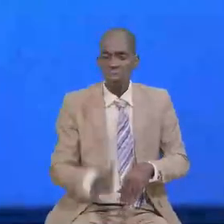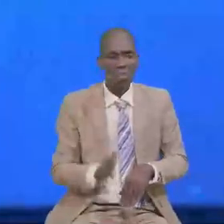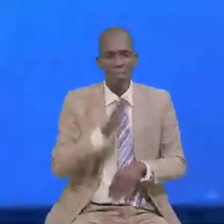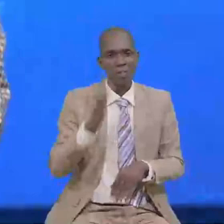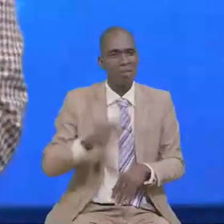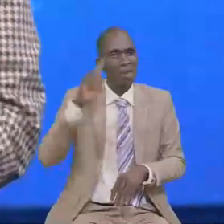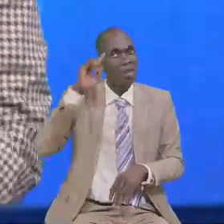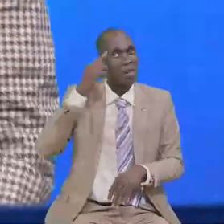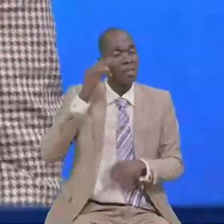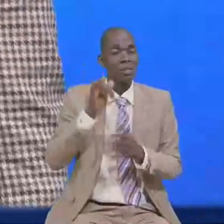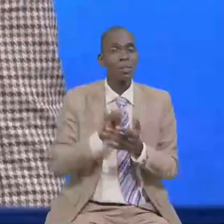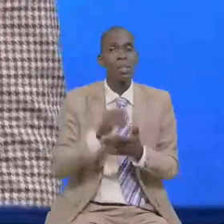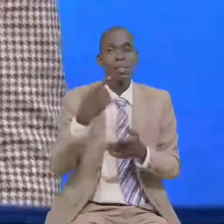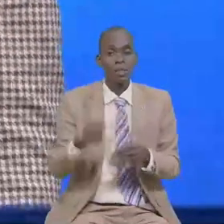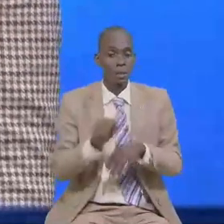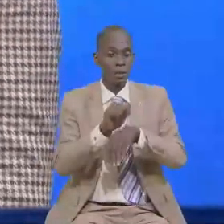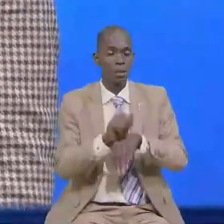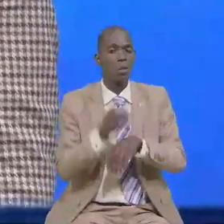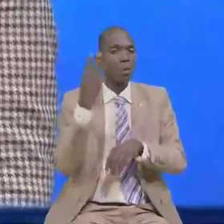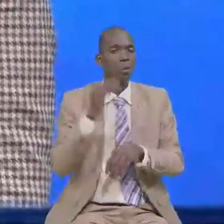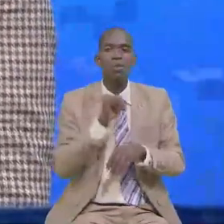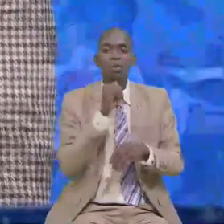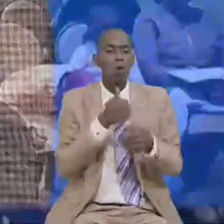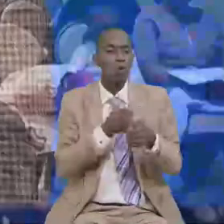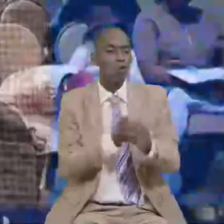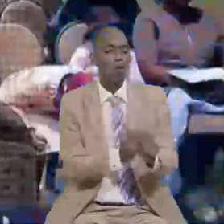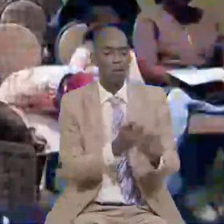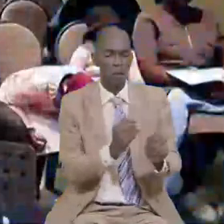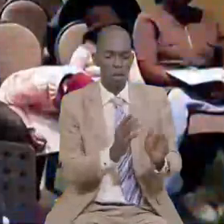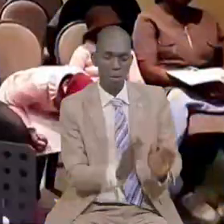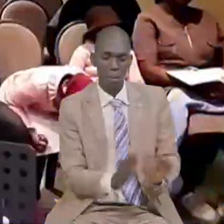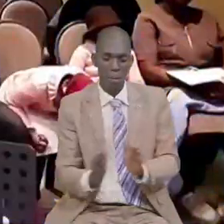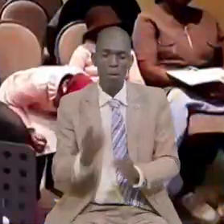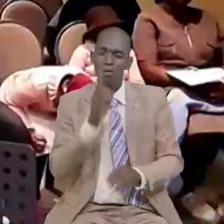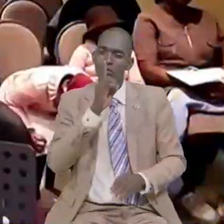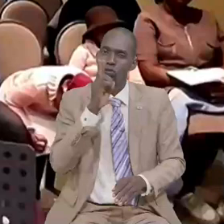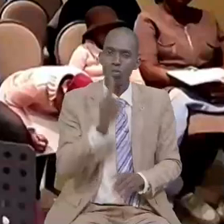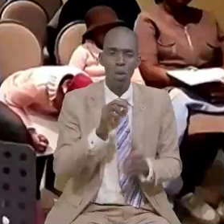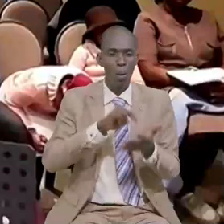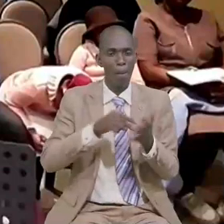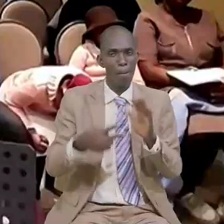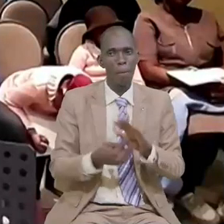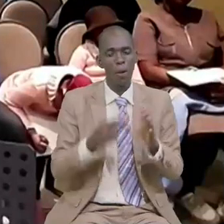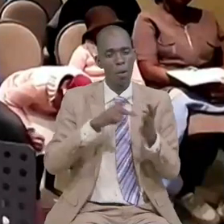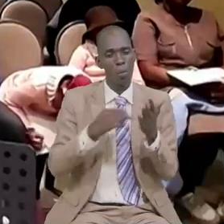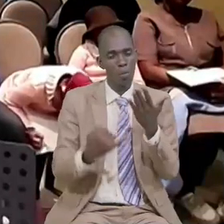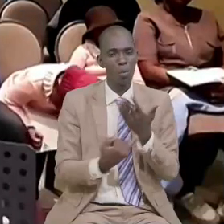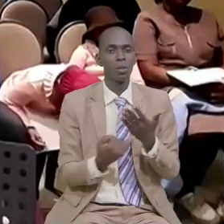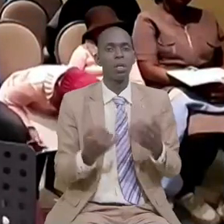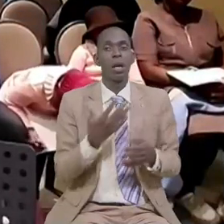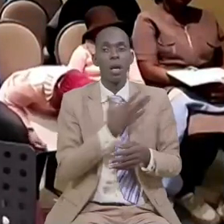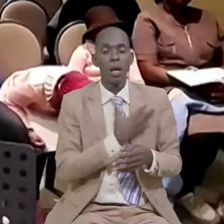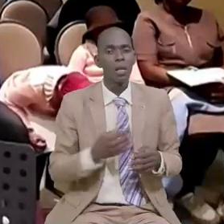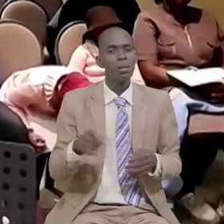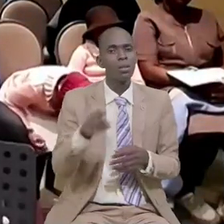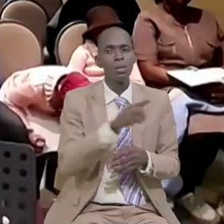dans ce temple ne savaient pas que le temple ne suivait pas le